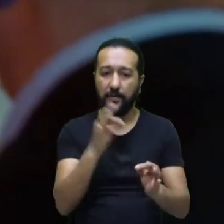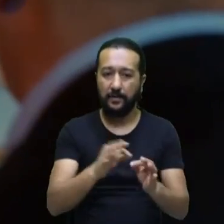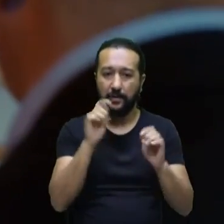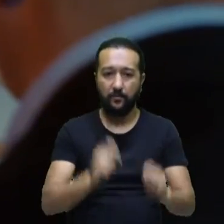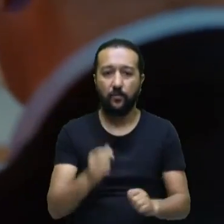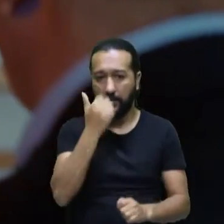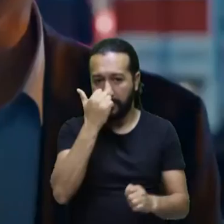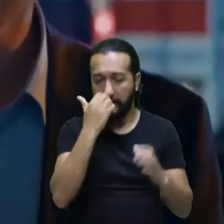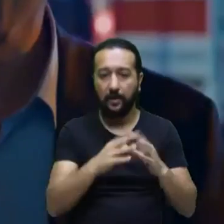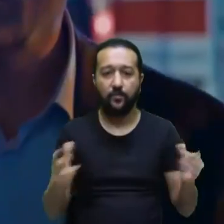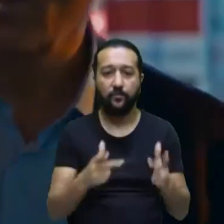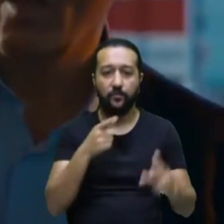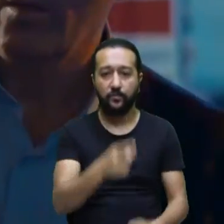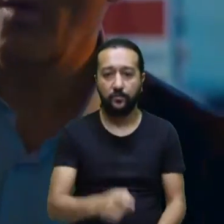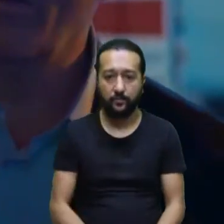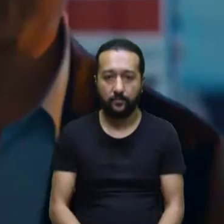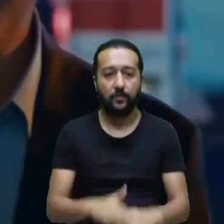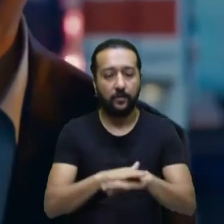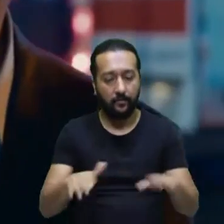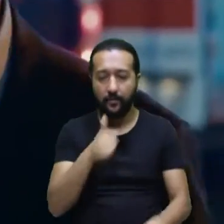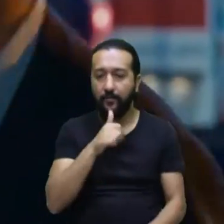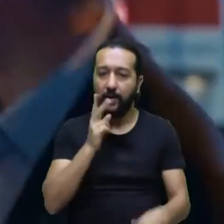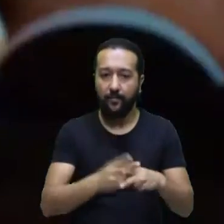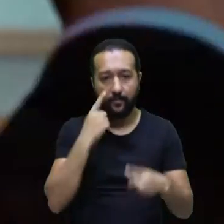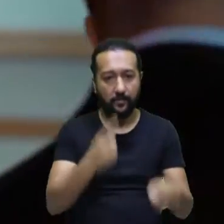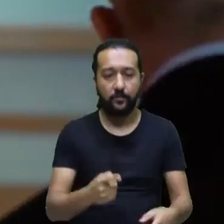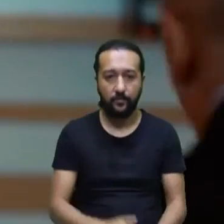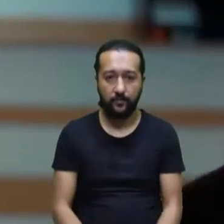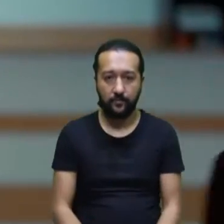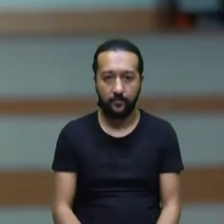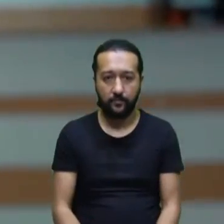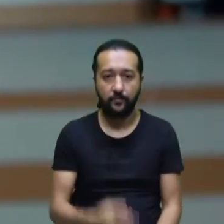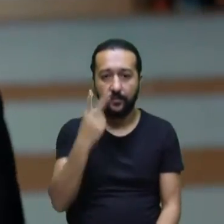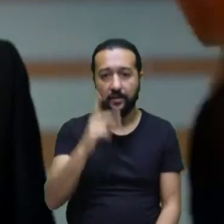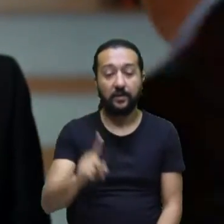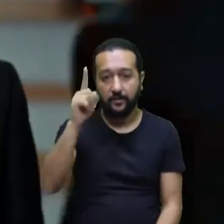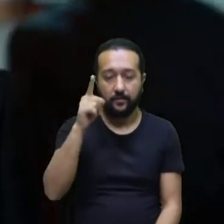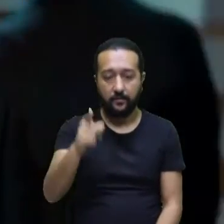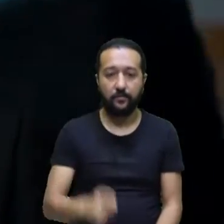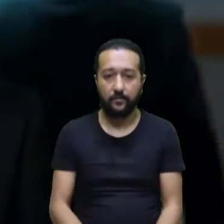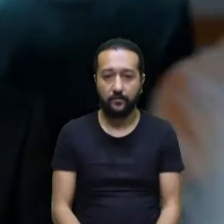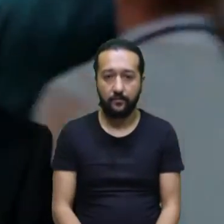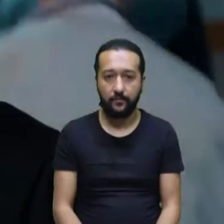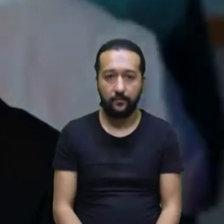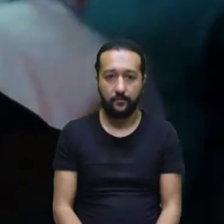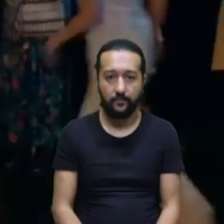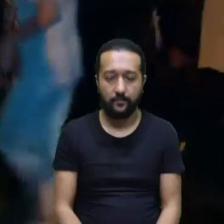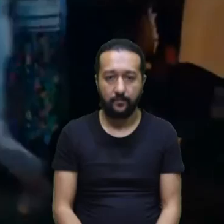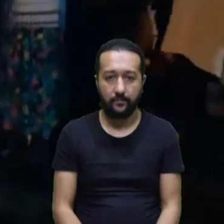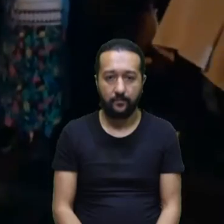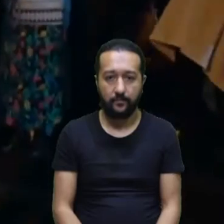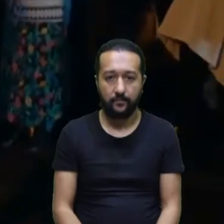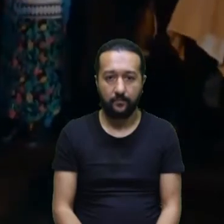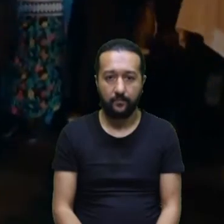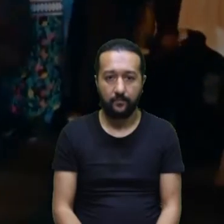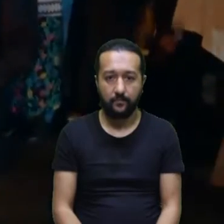diktim ama çok kan kaybetmiş. Tamam efendim, hemen ilgileniyoruz. İkinci katta. İşaretini alıp yanındaki doktor ve